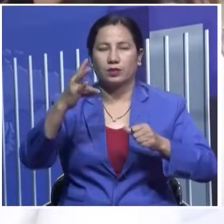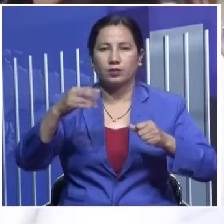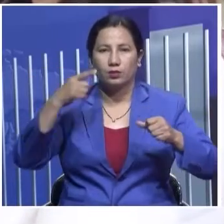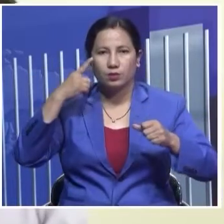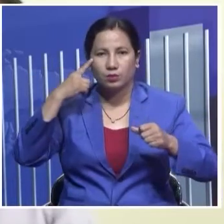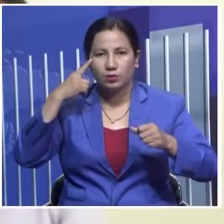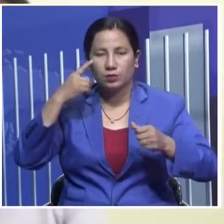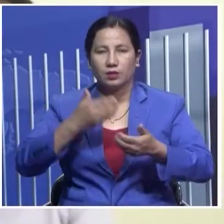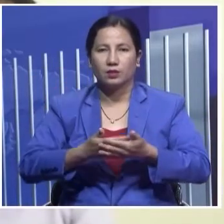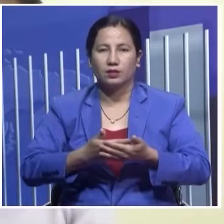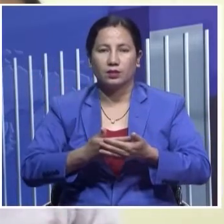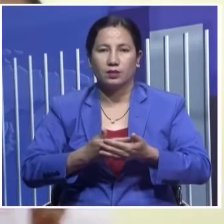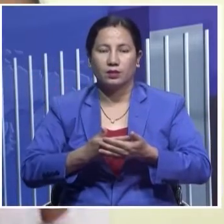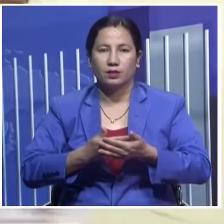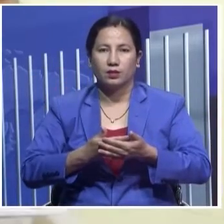पद्मे